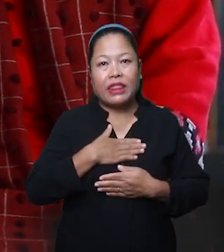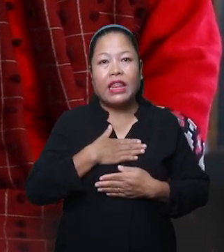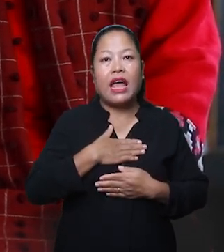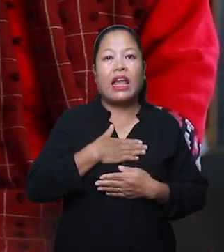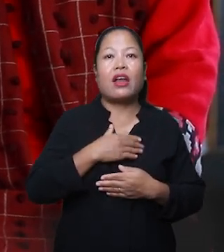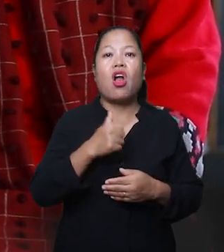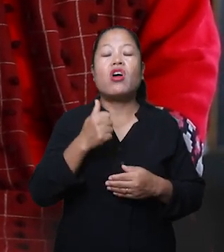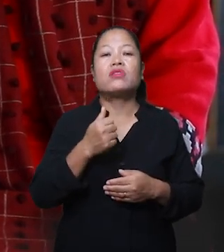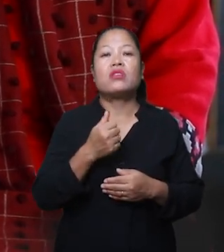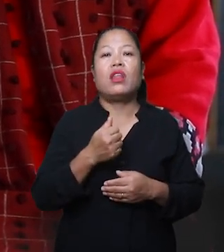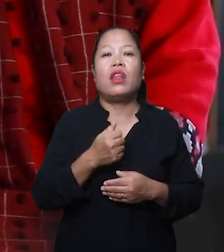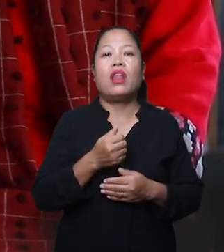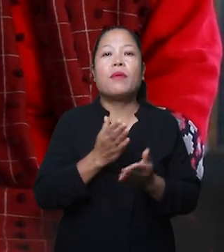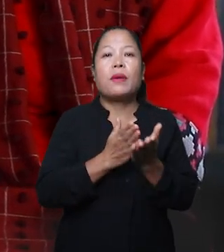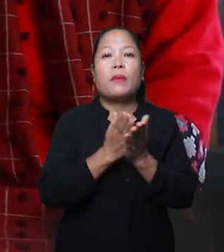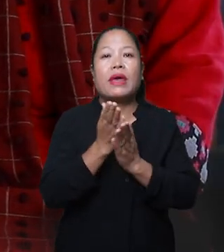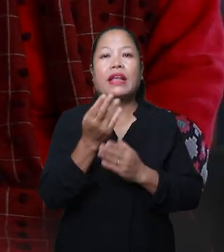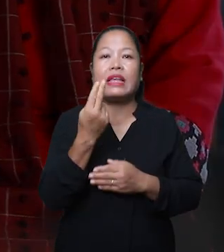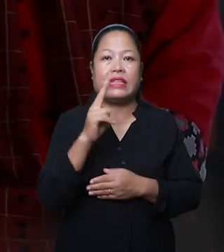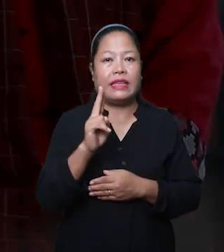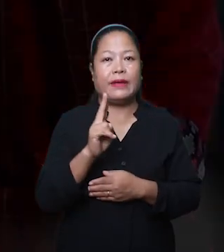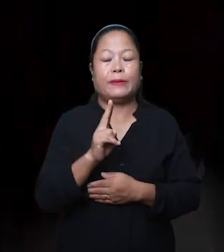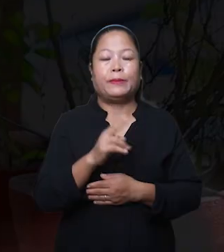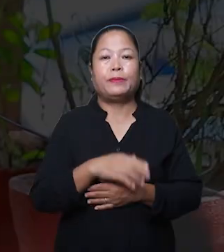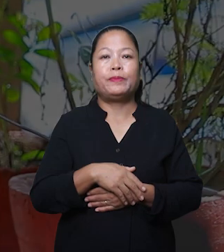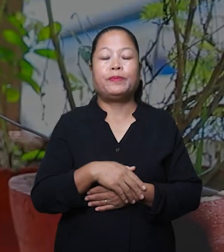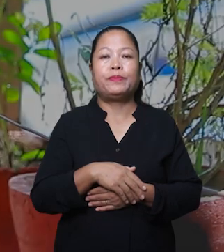र भद्र स्वभावका किशोर थिए।